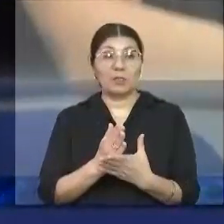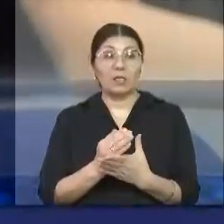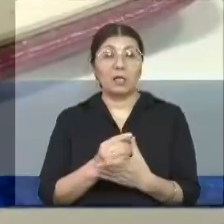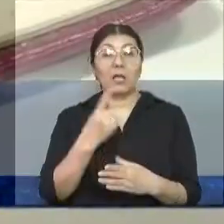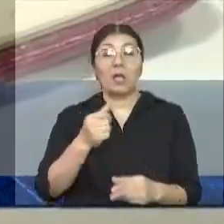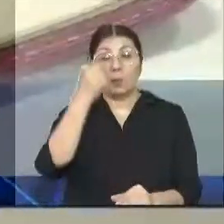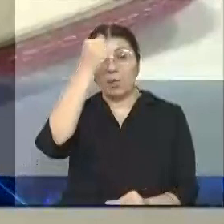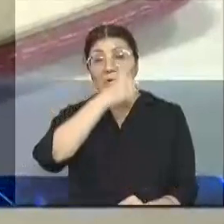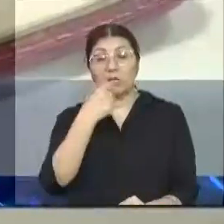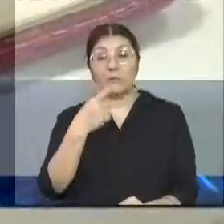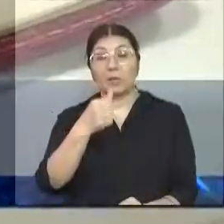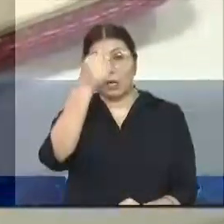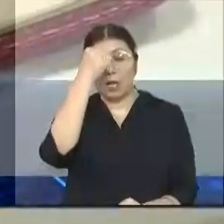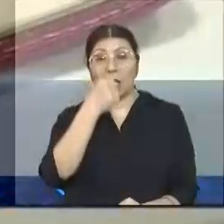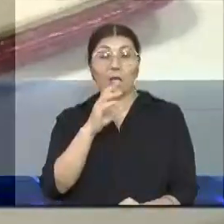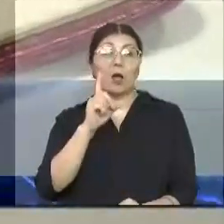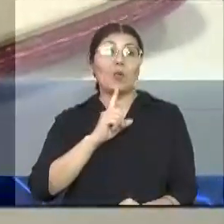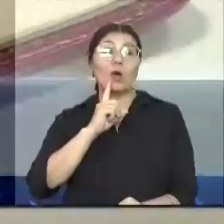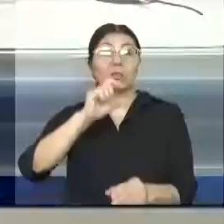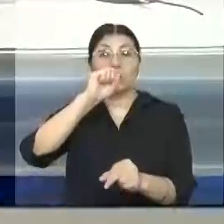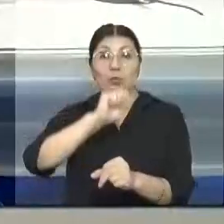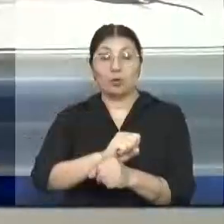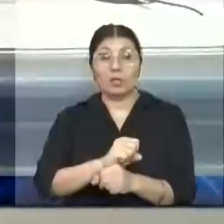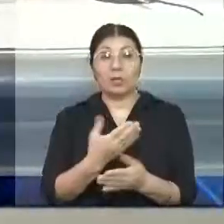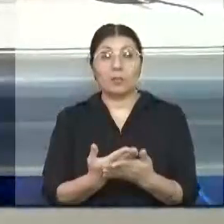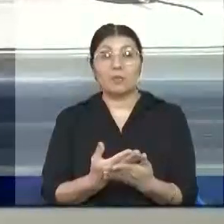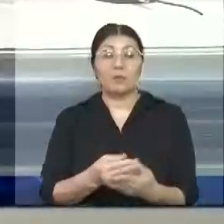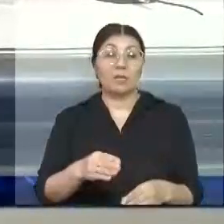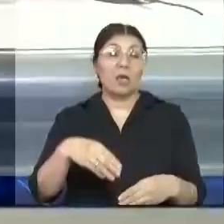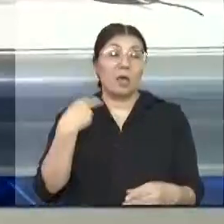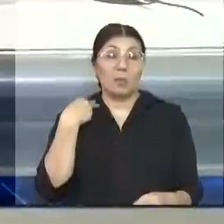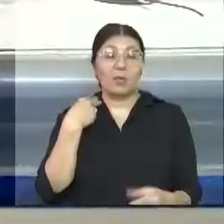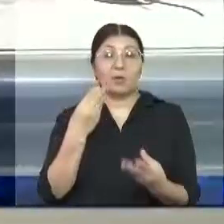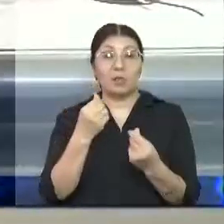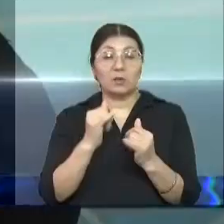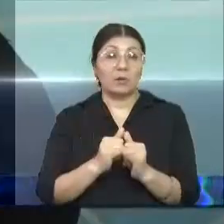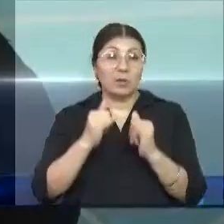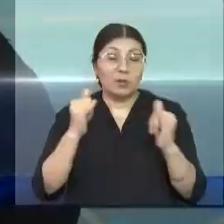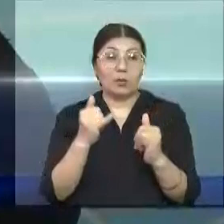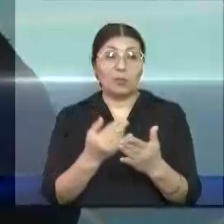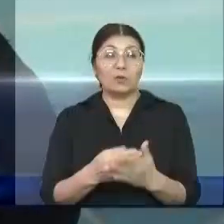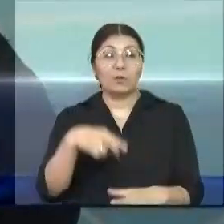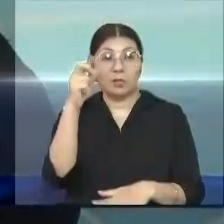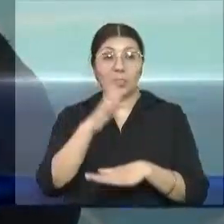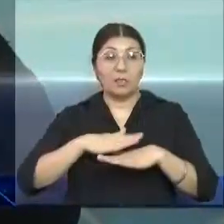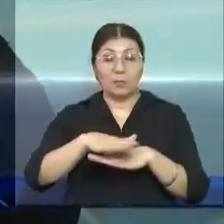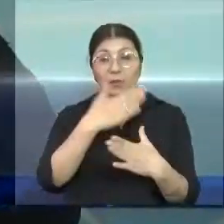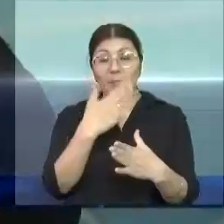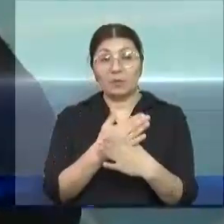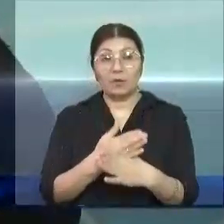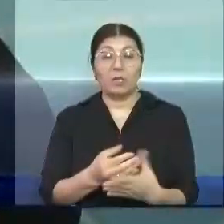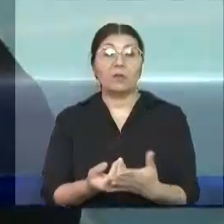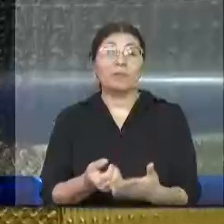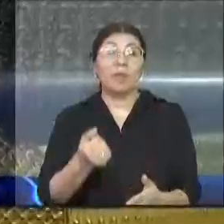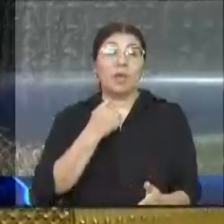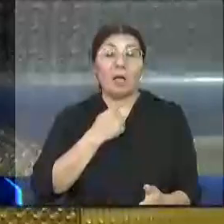мерзімі 1 жыл 1 айға уақытша тоқтатылады. Аталған мерзімде берешек сумманың өсіп кетпеуіне мемлекет кепіл болады. Ал әскерден келгендер